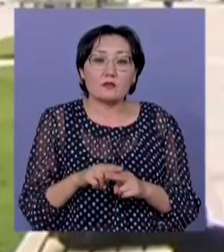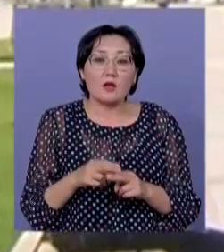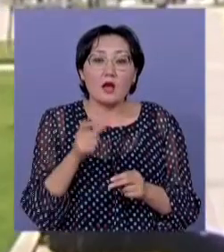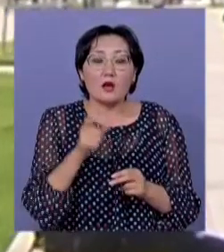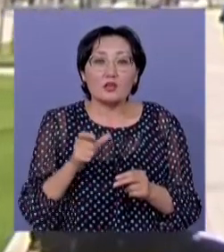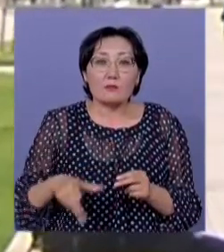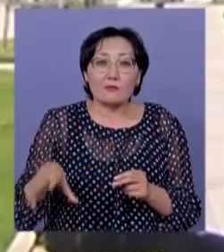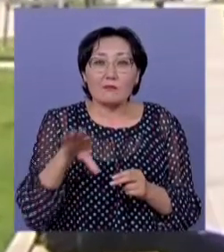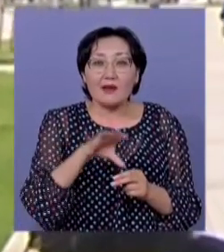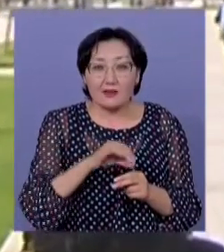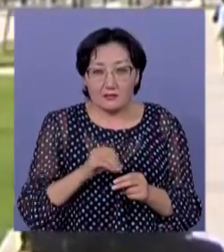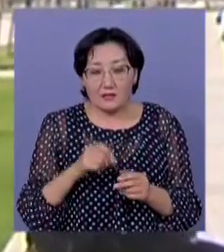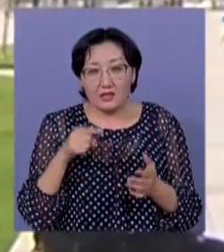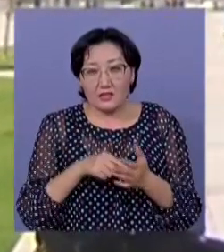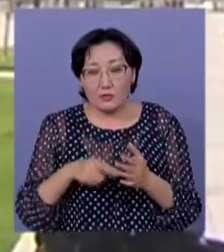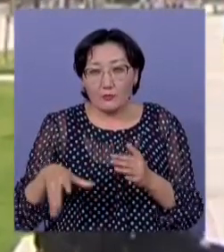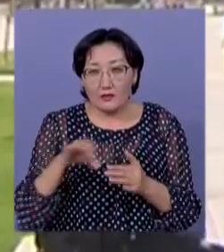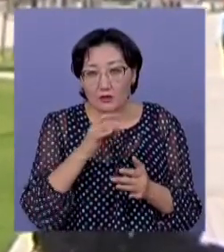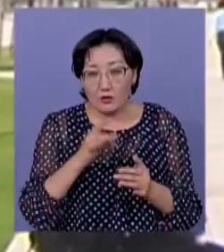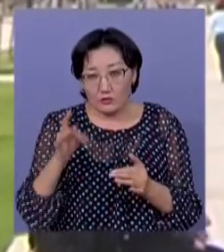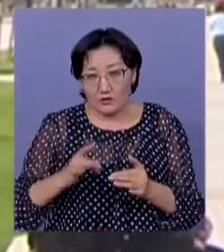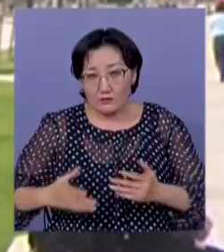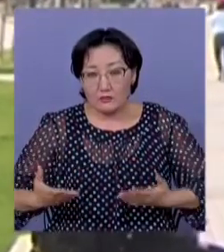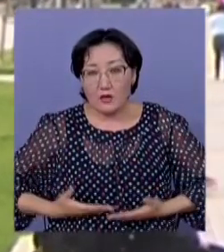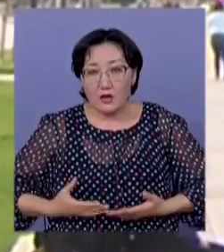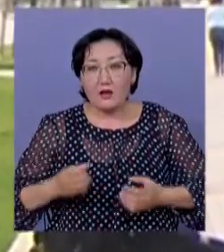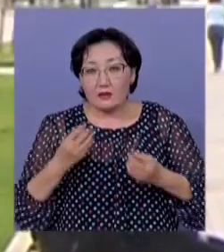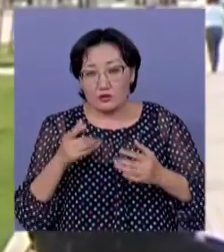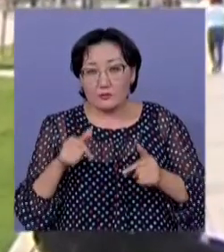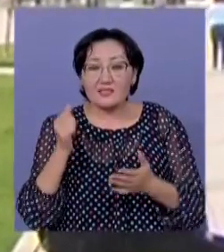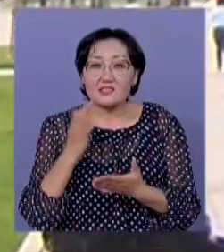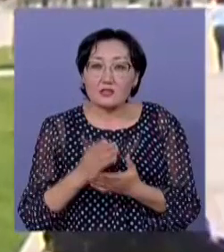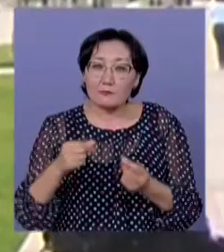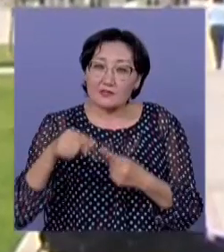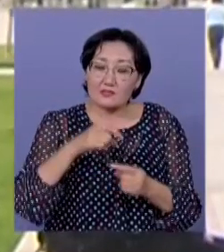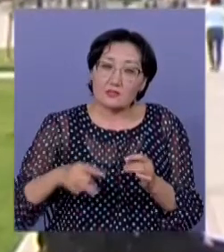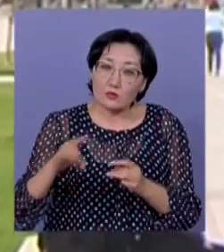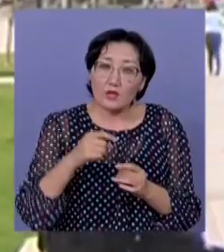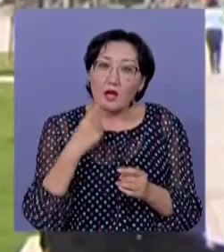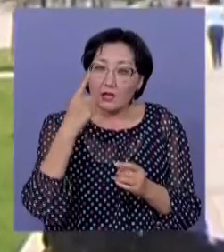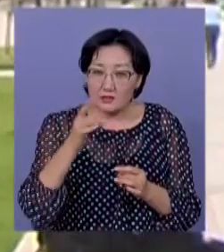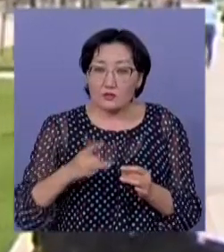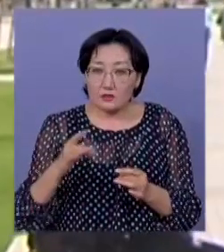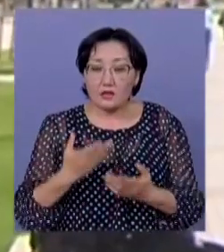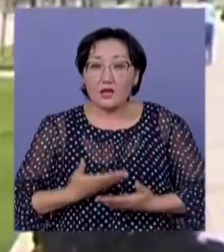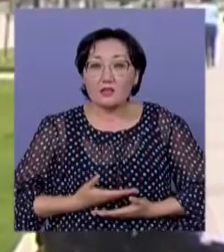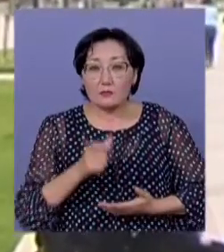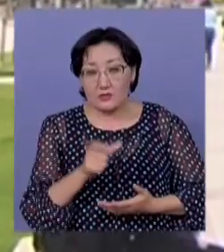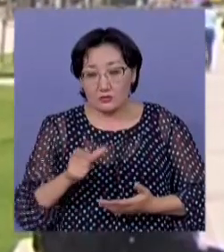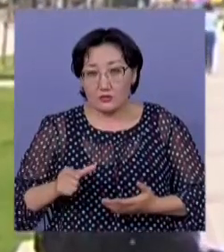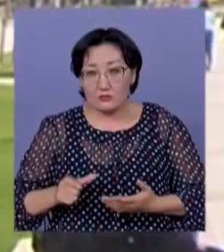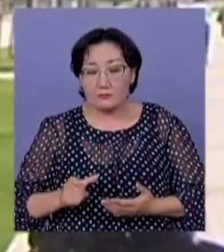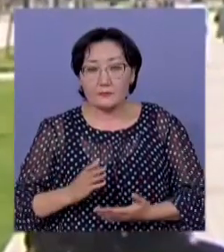адамдар барлық жерде тұрады ғой. Жарет мына жақтар бизнес райондар, бірақ сол жақтарда да адамдар тұрады ғой. Ол жақта да адам